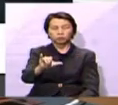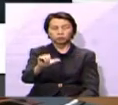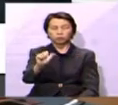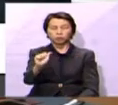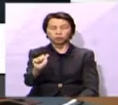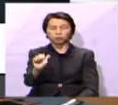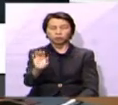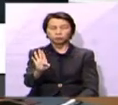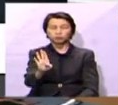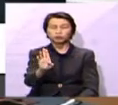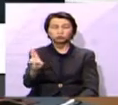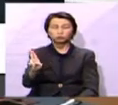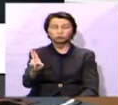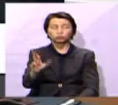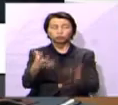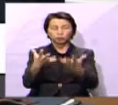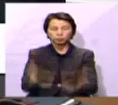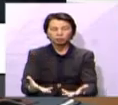Sabu seberat